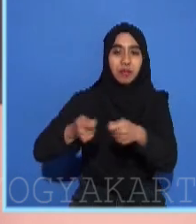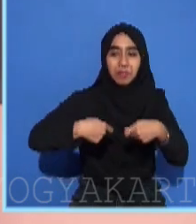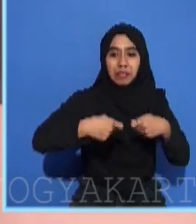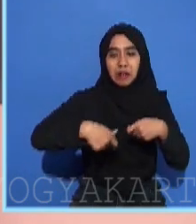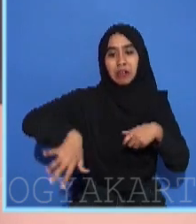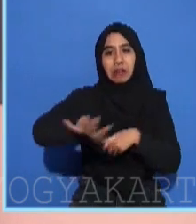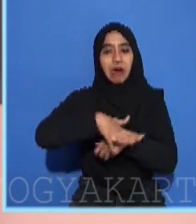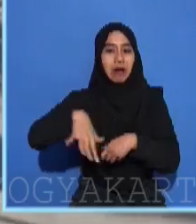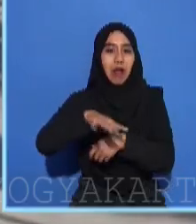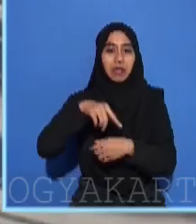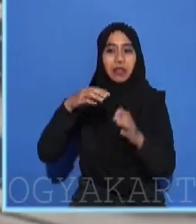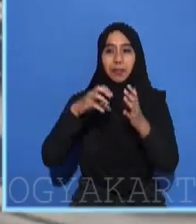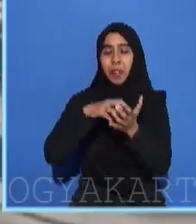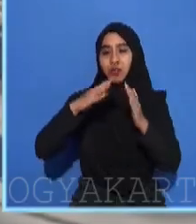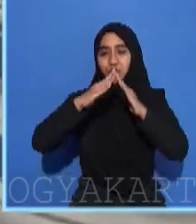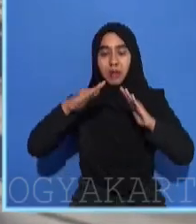sekitar tempat tinggalnya